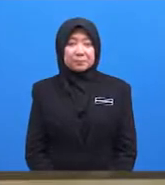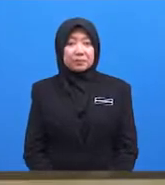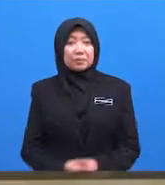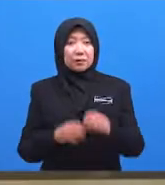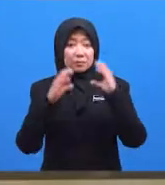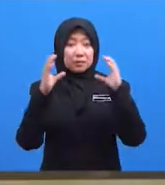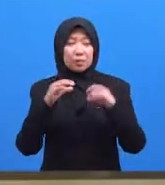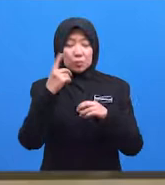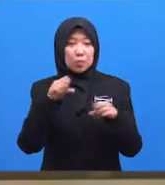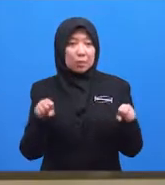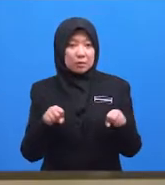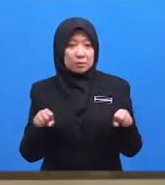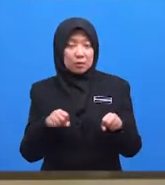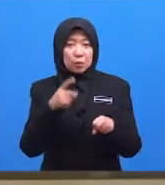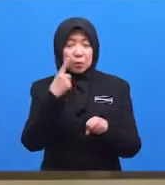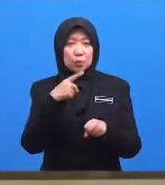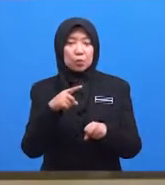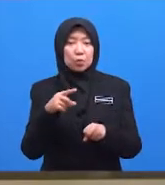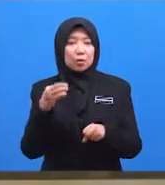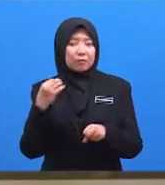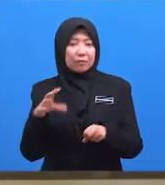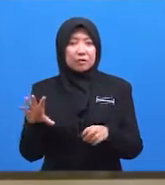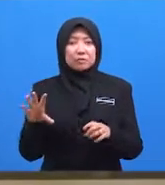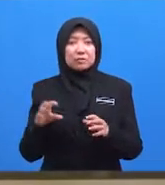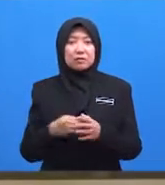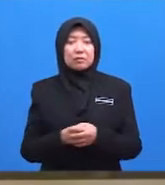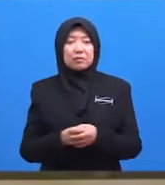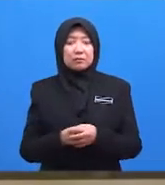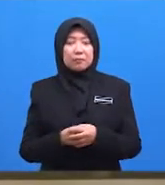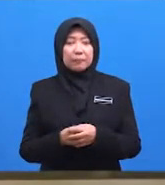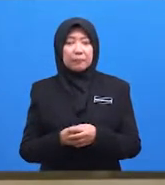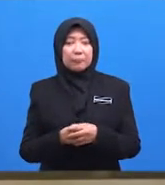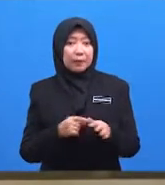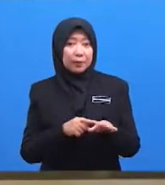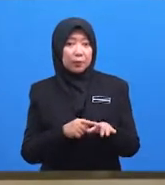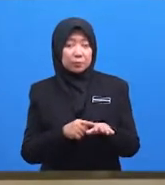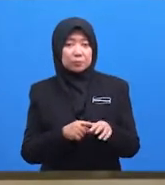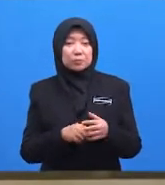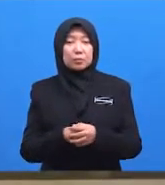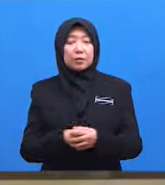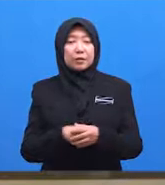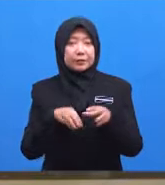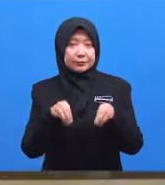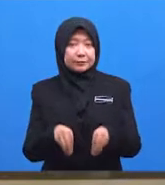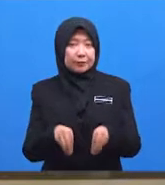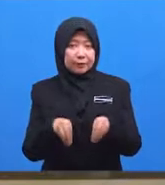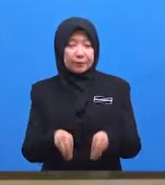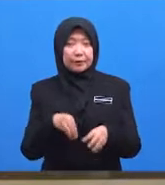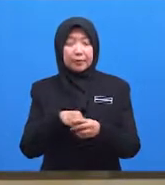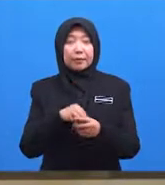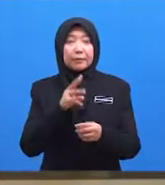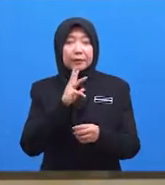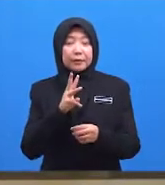tips masakan untuk memberikan kesegaran dan kerangupan pada sayur salad, salad boleh direndam di dalam air yang